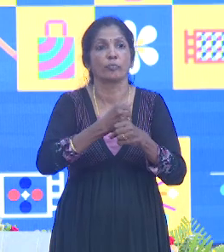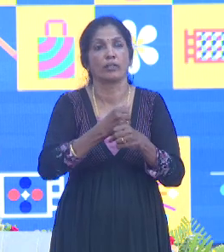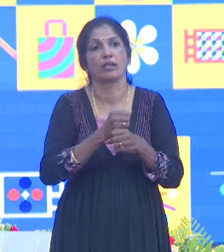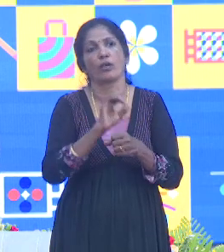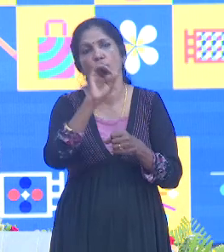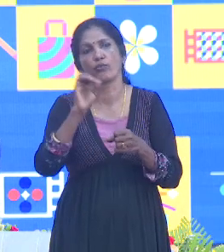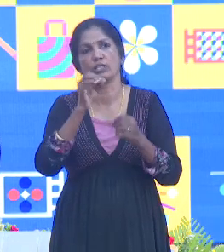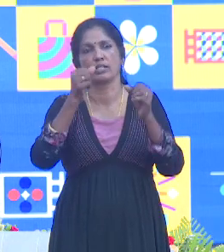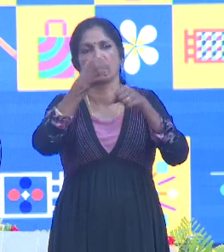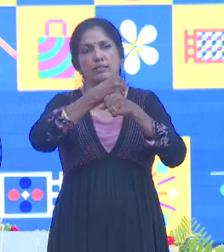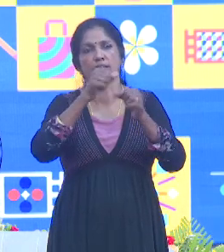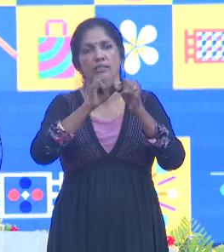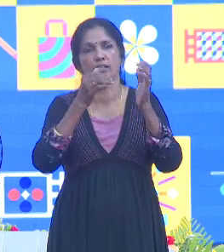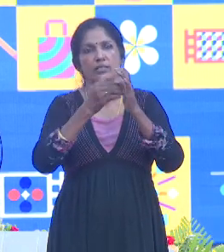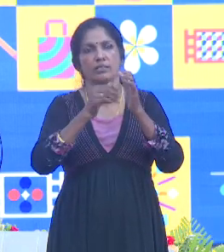ഒഫീഷ്യൽ ഗസറ്റ്.